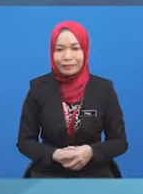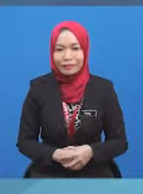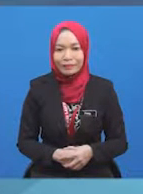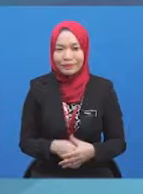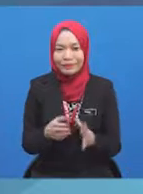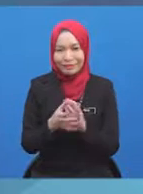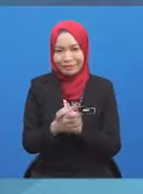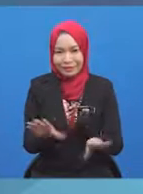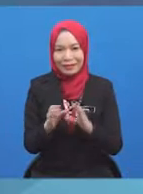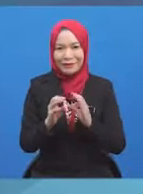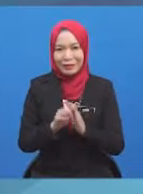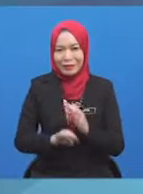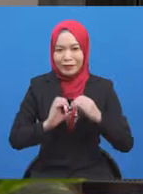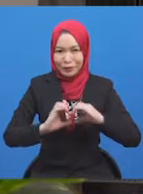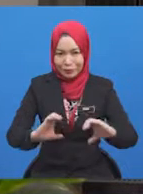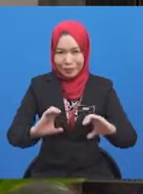Selamat mencuba.